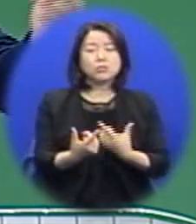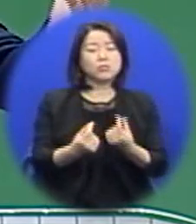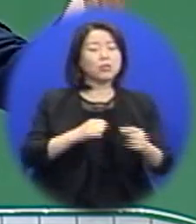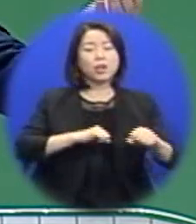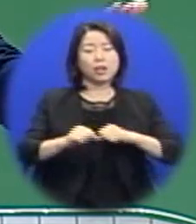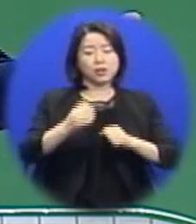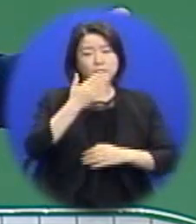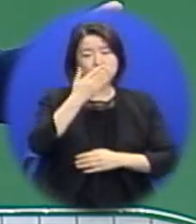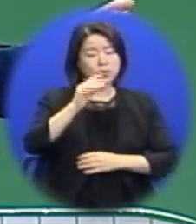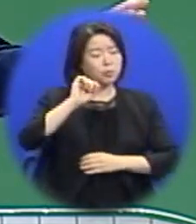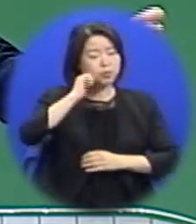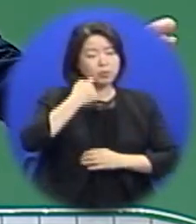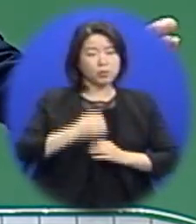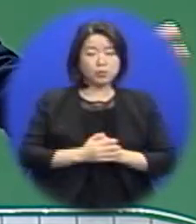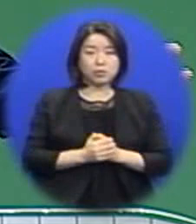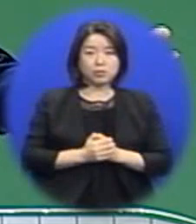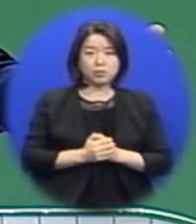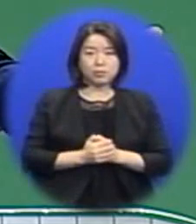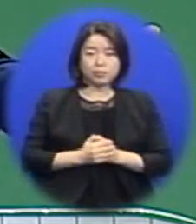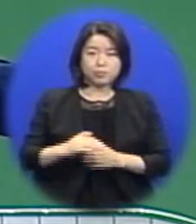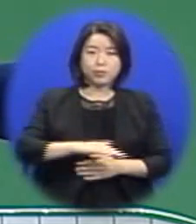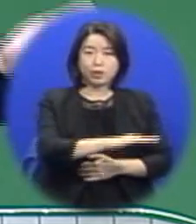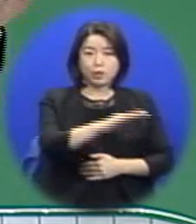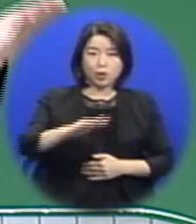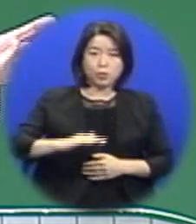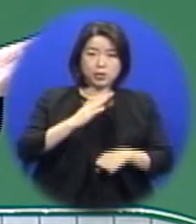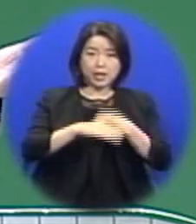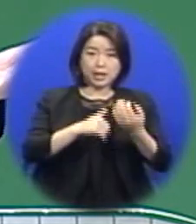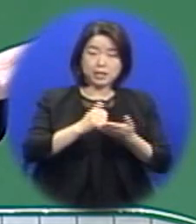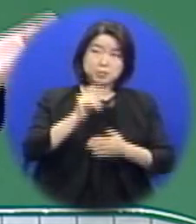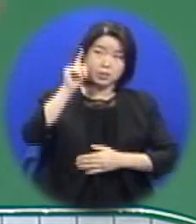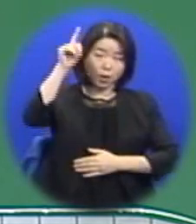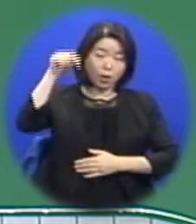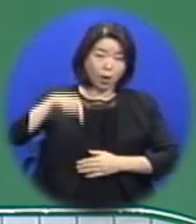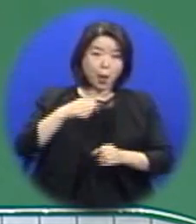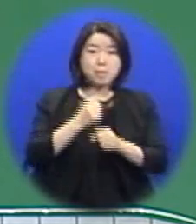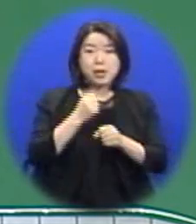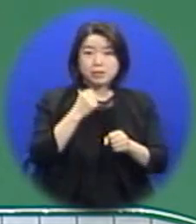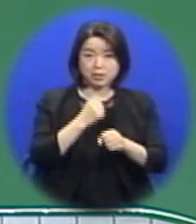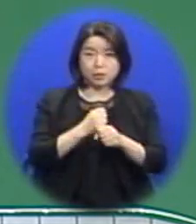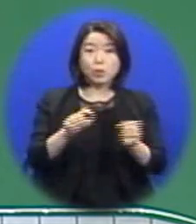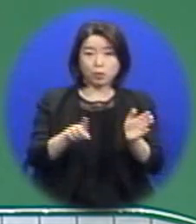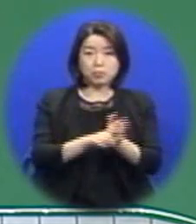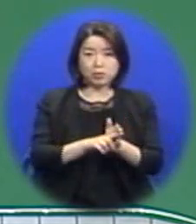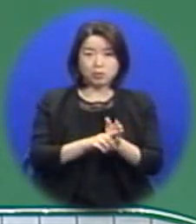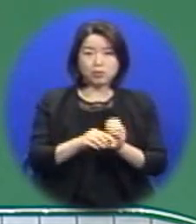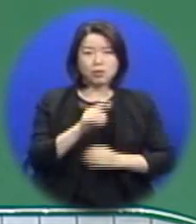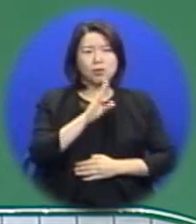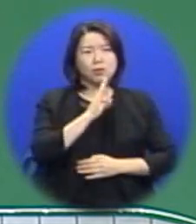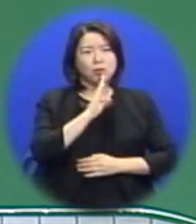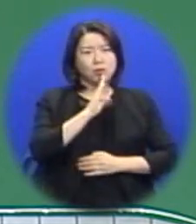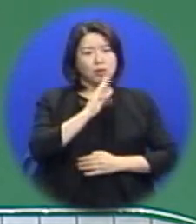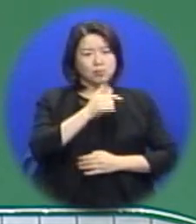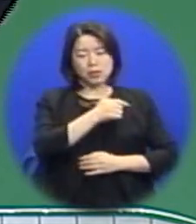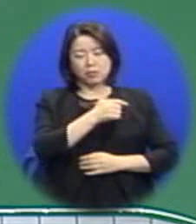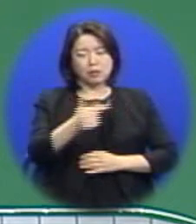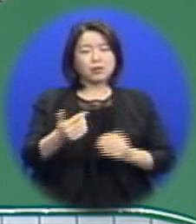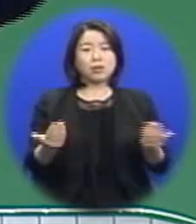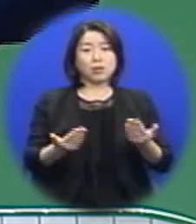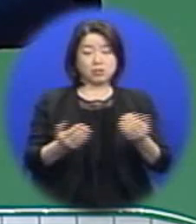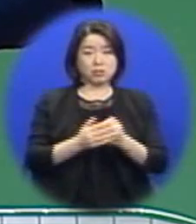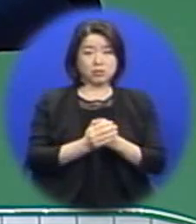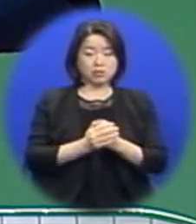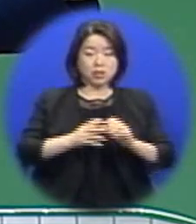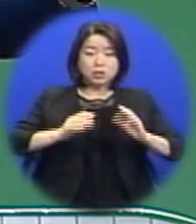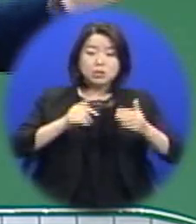우리는 하나님이 천지를 창조하셨다고 믿습니다. 이건 대단한 일입니다. 왜냐하면 세상에 나가서 보면 하나님이